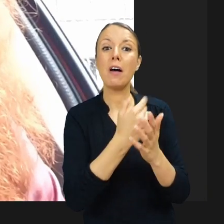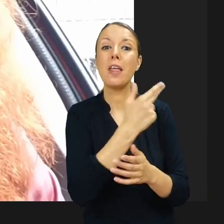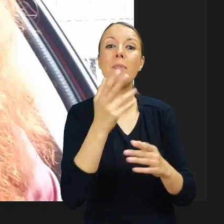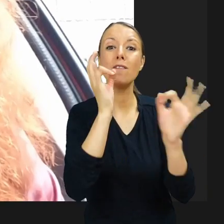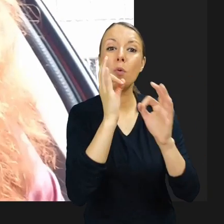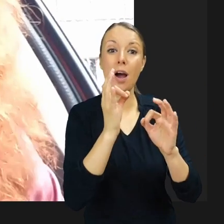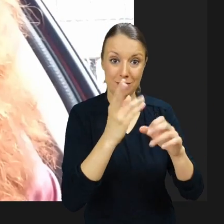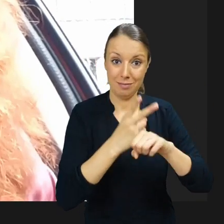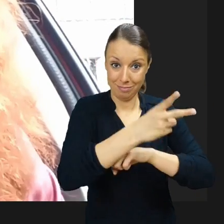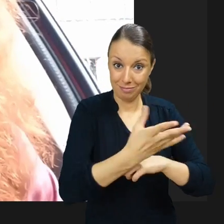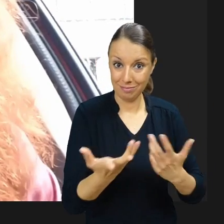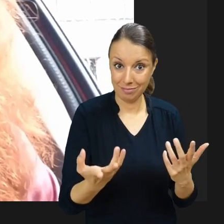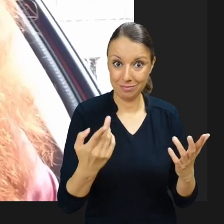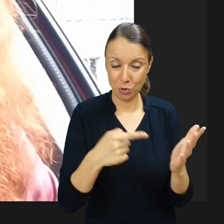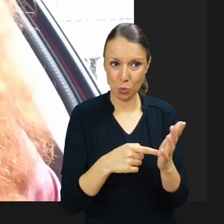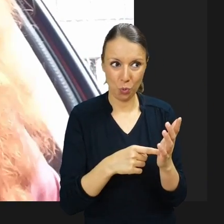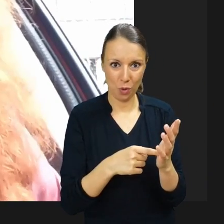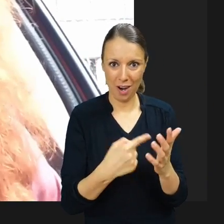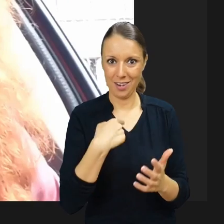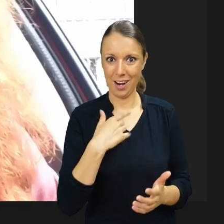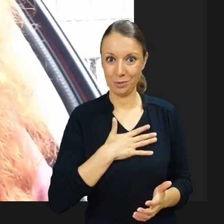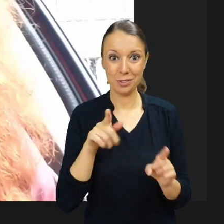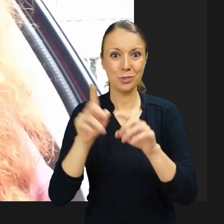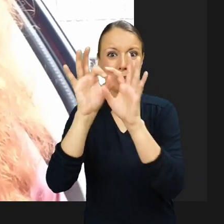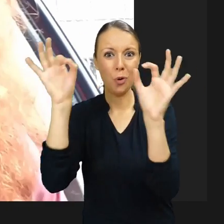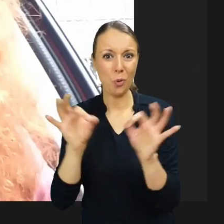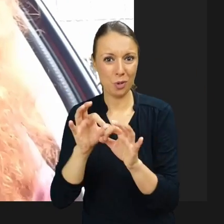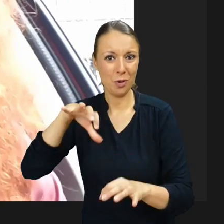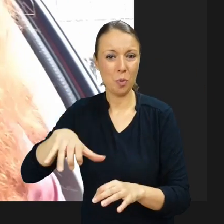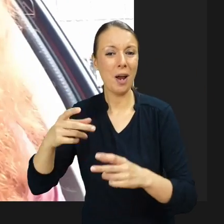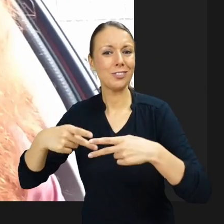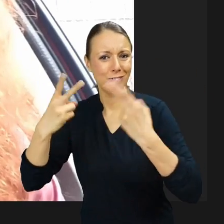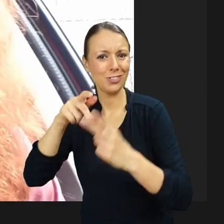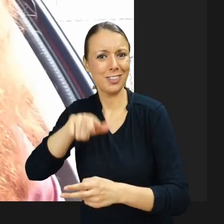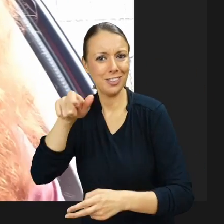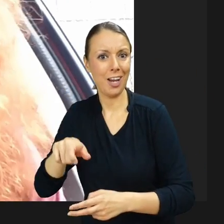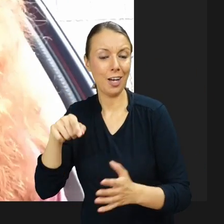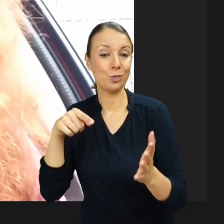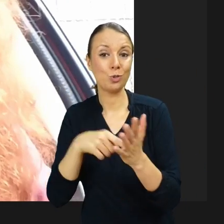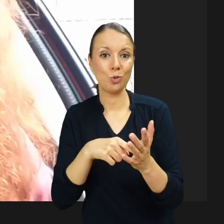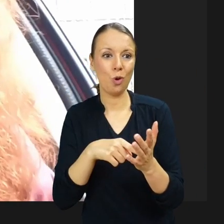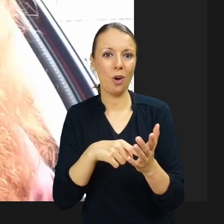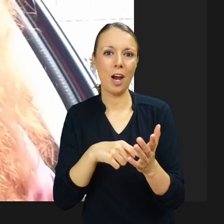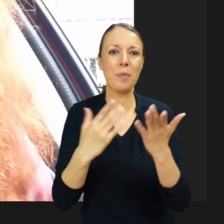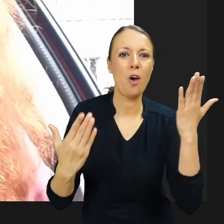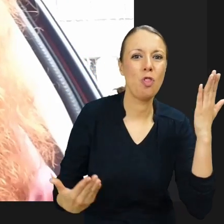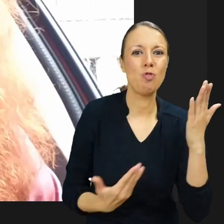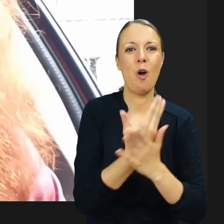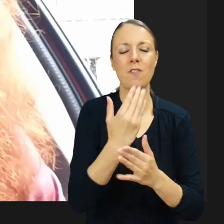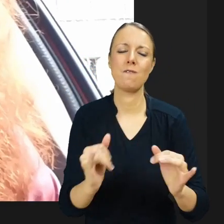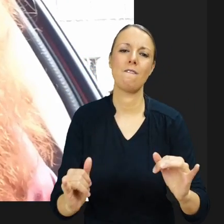dla mnie, ale w ogóle dla dziennikarzy, stała się dodatkową, wygodną barierą w